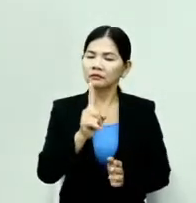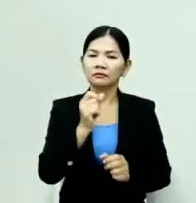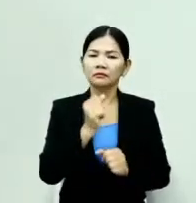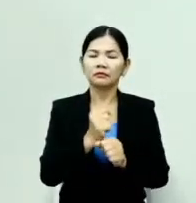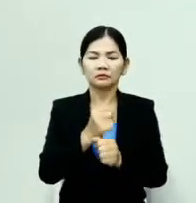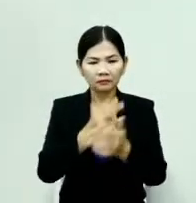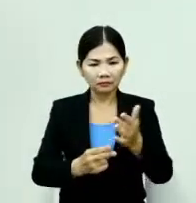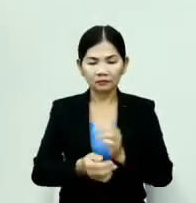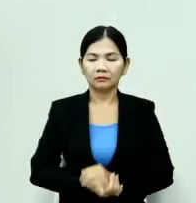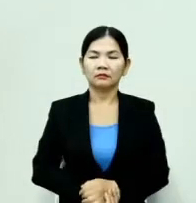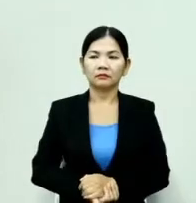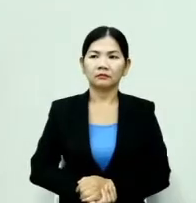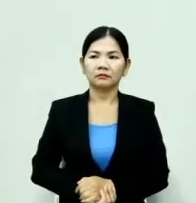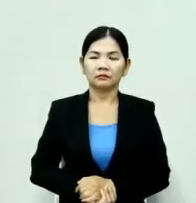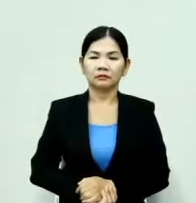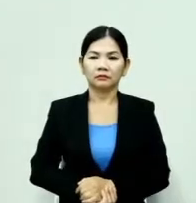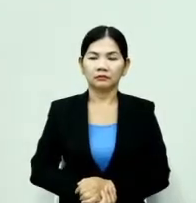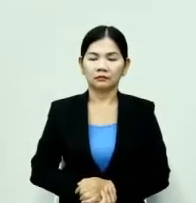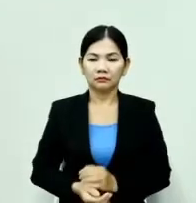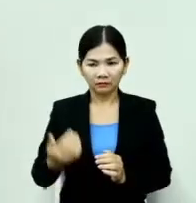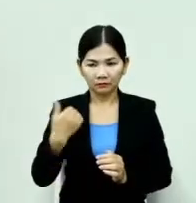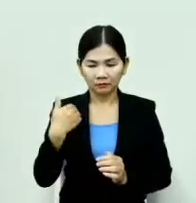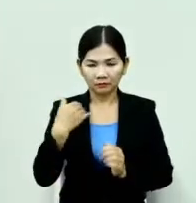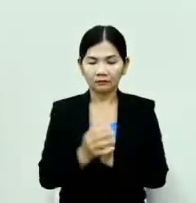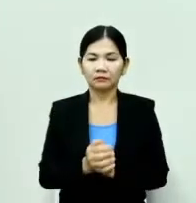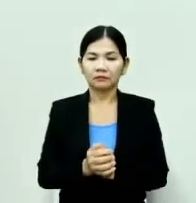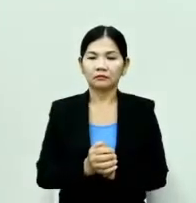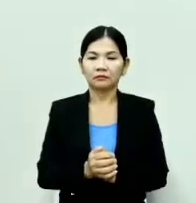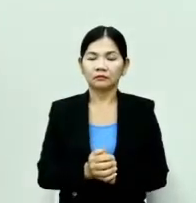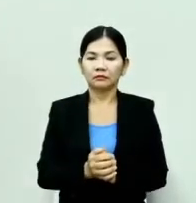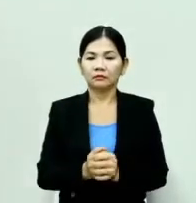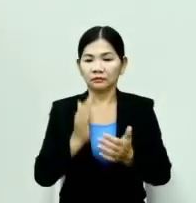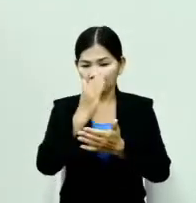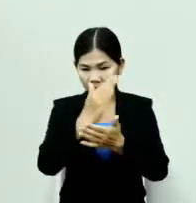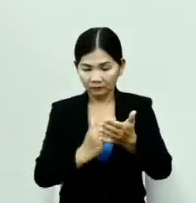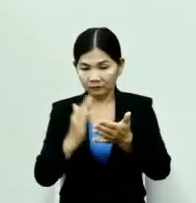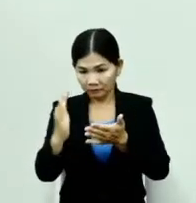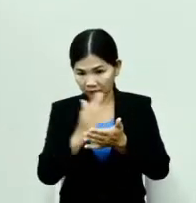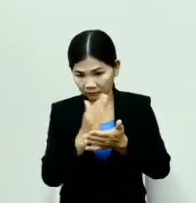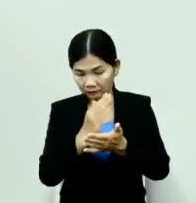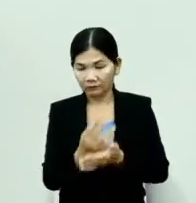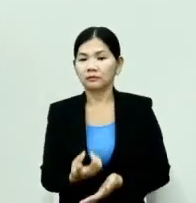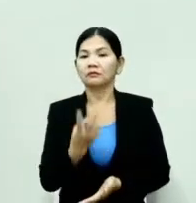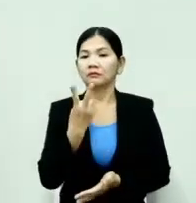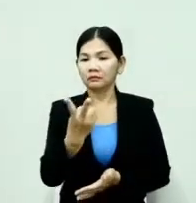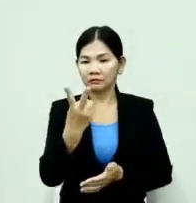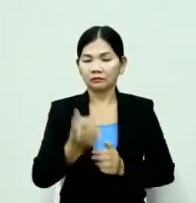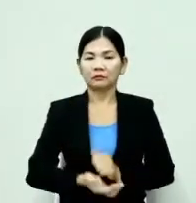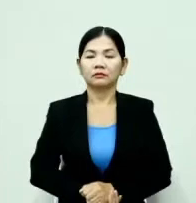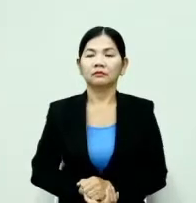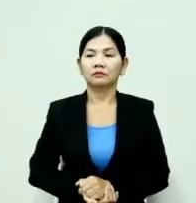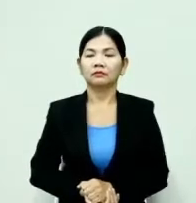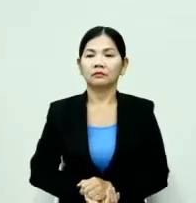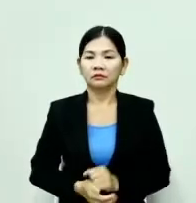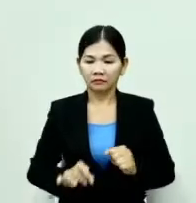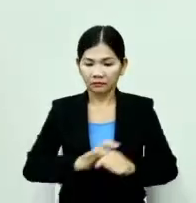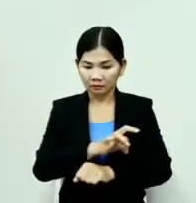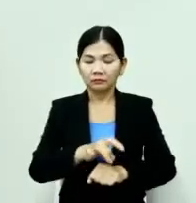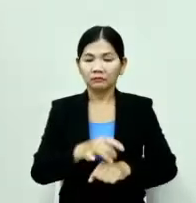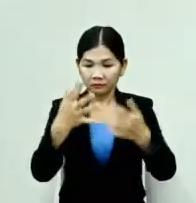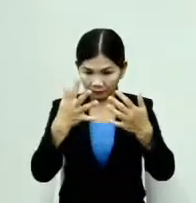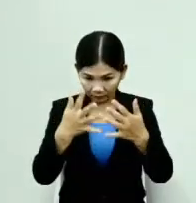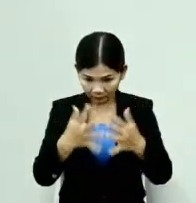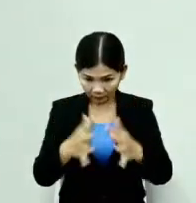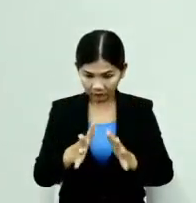រូបានធ្វើអីចាគឺអ្នកគ្រូបានបង្កត់ចំនួនទាំងពីរនេះមែនទេគាត់ចាតើពេលបង្កត់រួចអ្នក